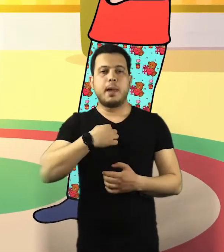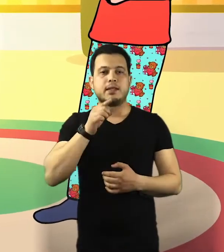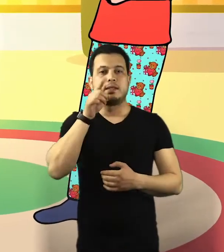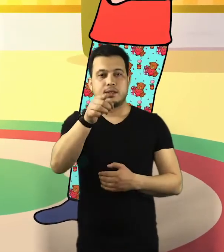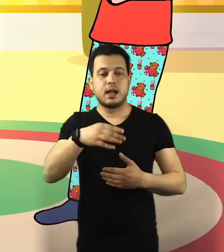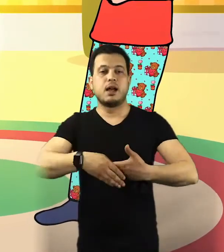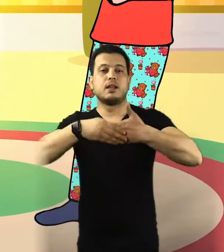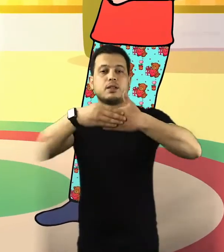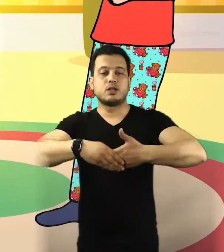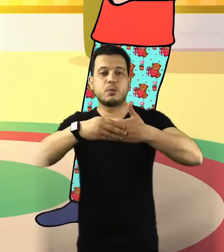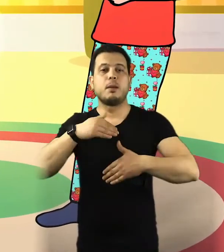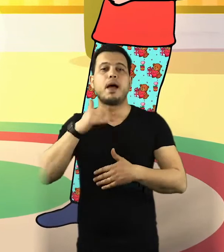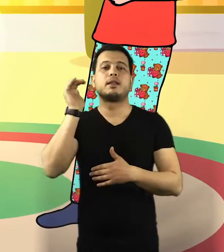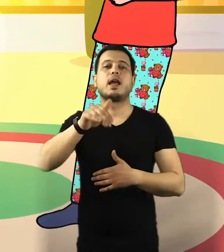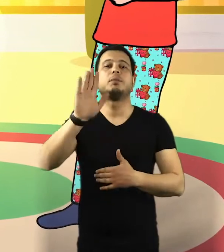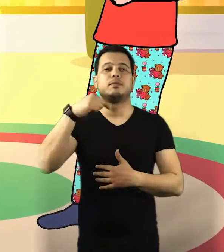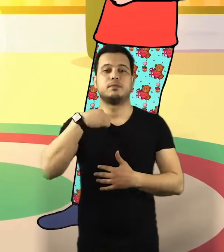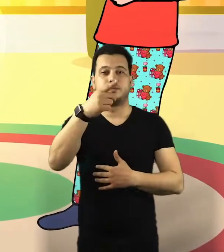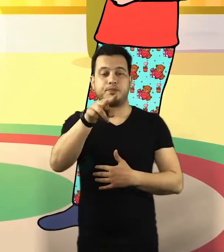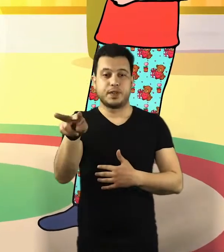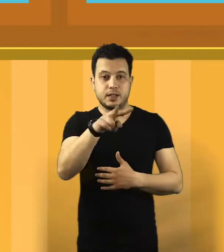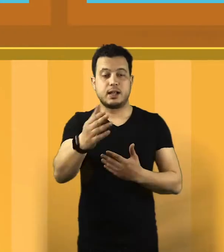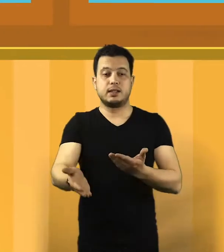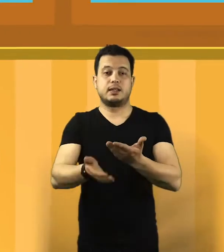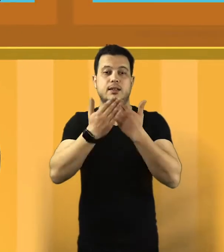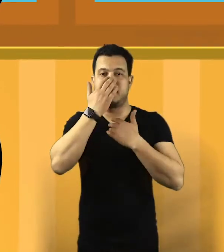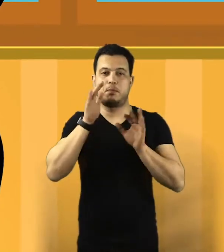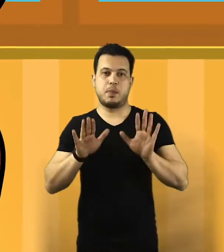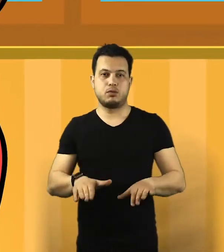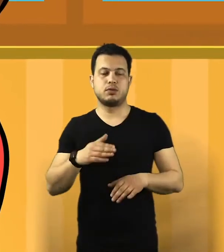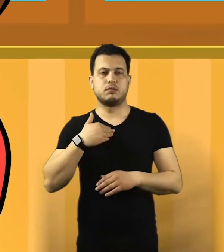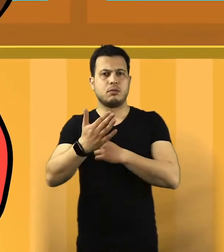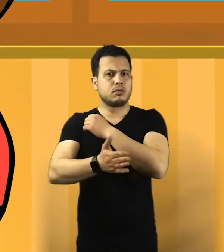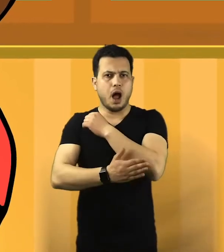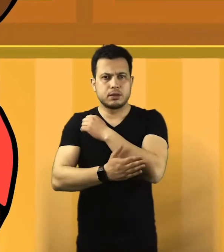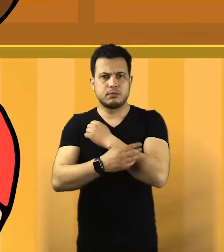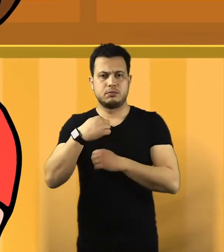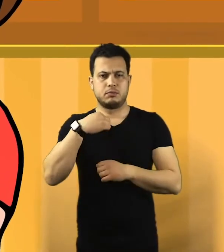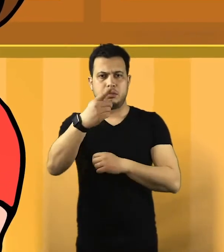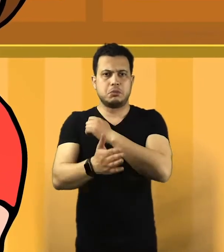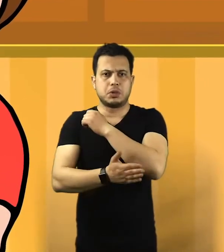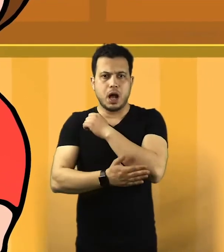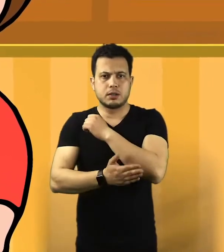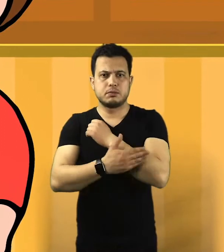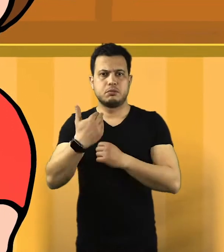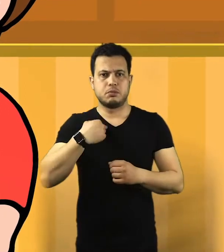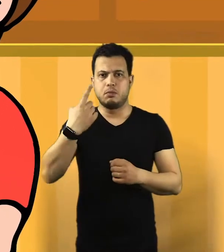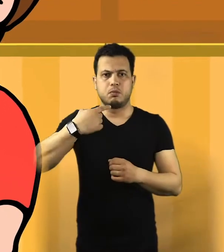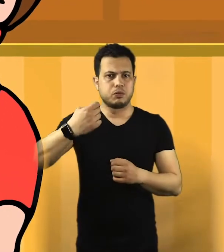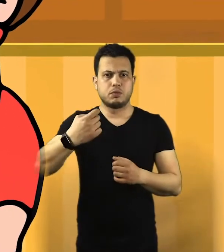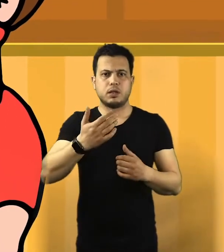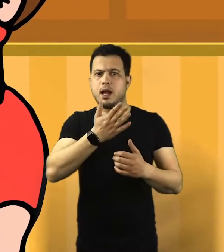gelmedim Sizden yardım istemeye geldim Yardım mı? Bizim sana yardım edeceğimizi de nereden